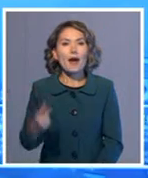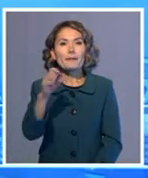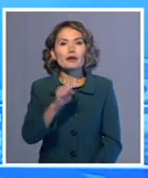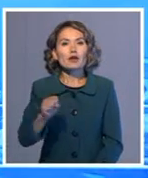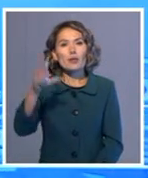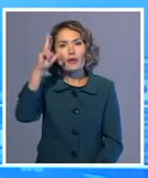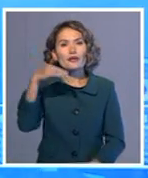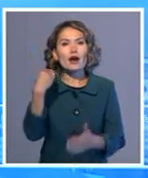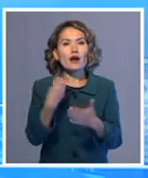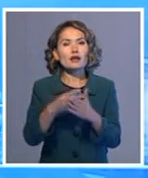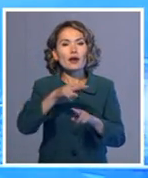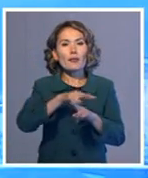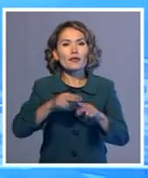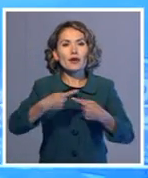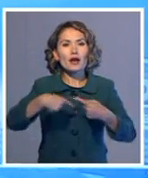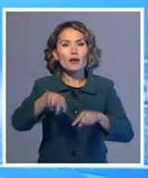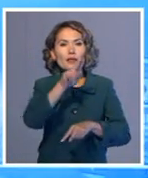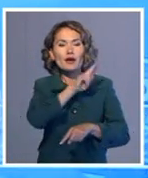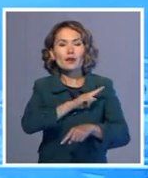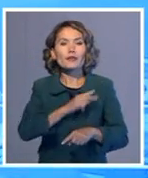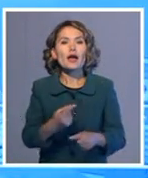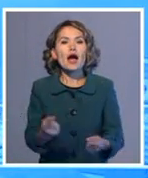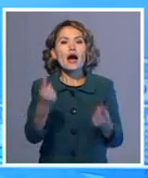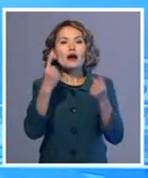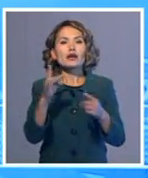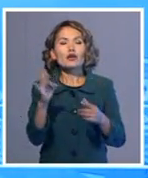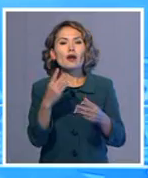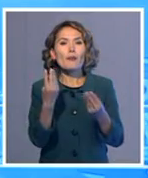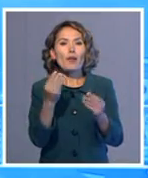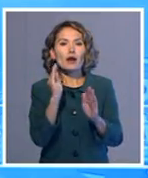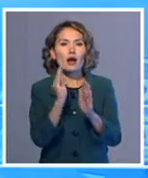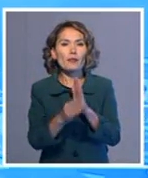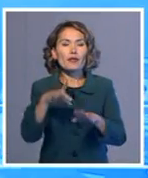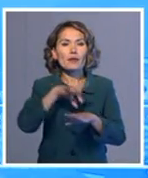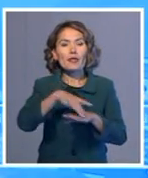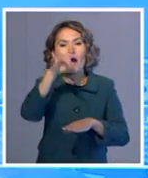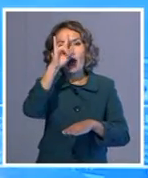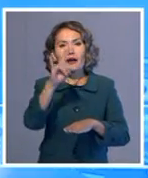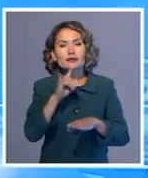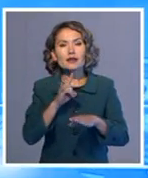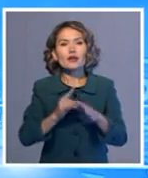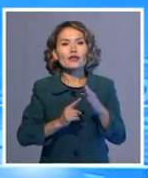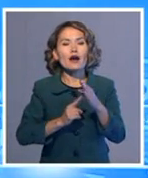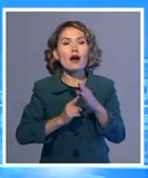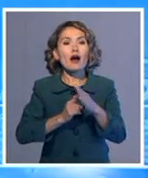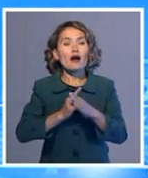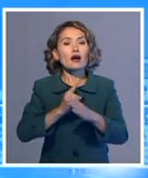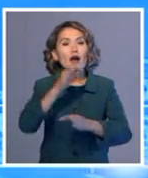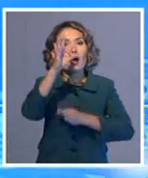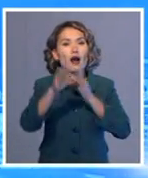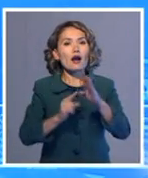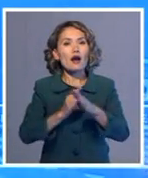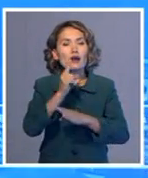1 тамыз күні қаржы полициясы агенттігінің қызметкерлері аса ірі көлемде пара алды деген күдікпен Қазақстан ғарыш сапары ұлттық компаниясы